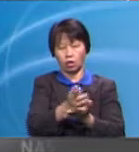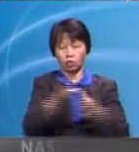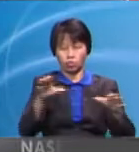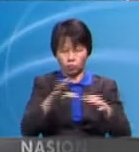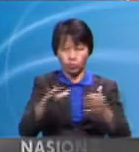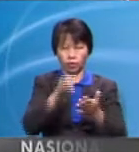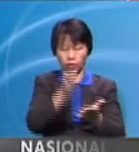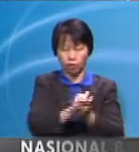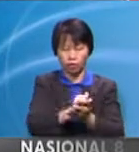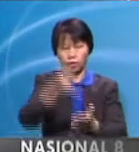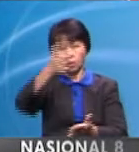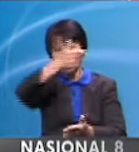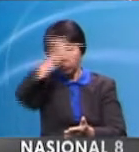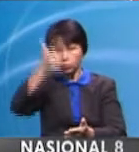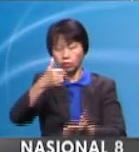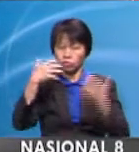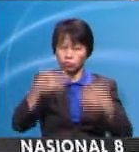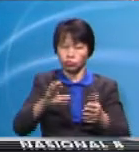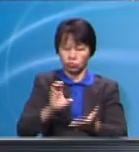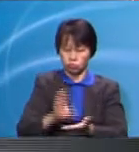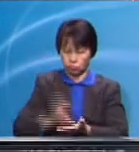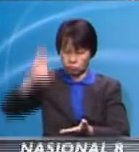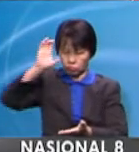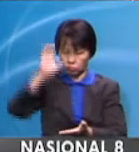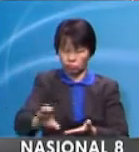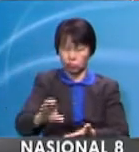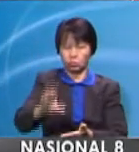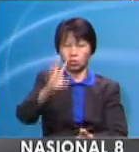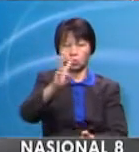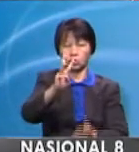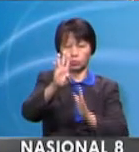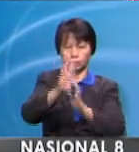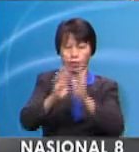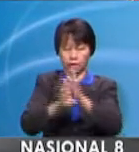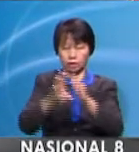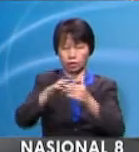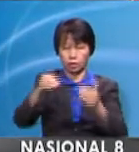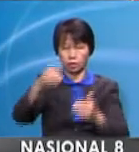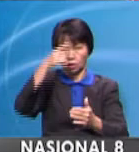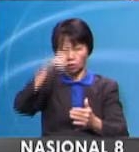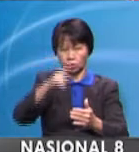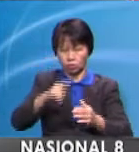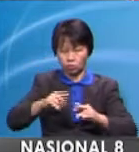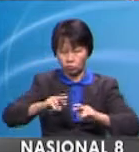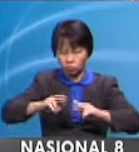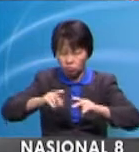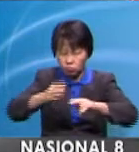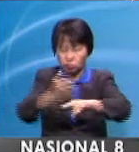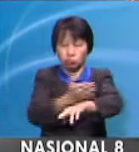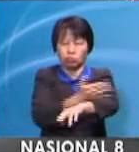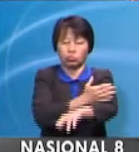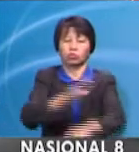demikian memandangkan ia telah memperuntukkan pelaburan R6 bilion bagi memulihkan